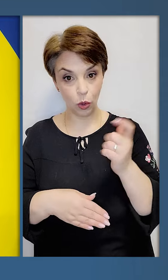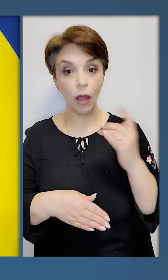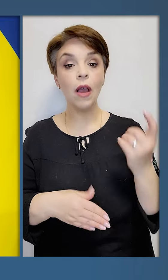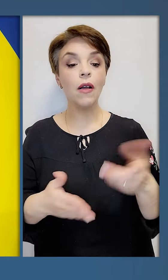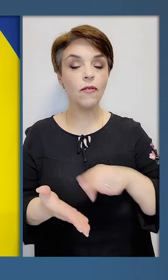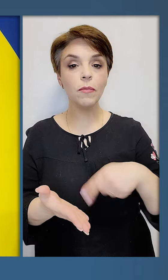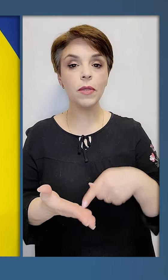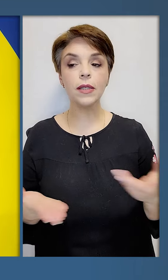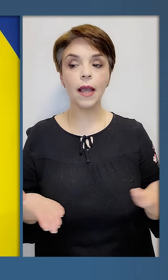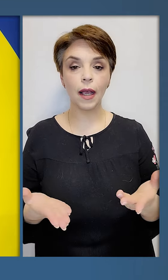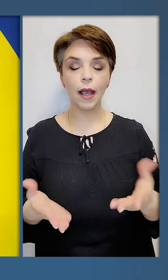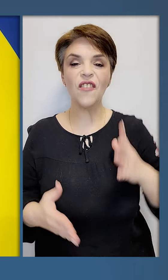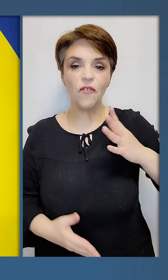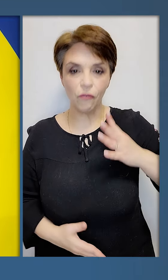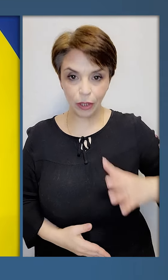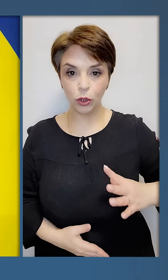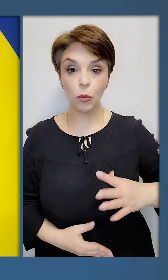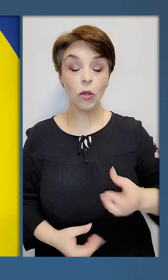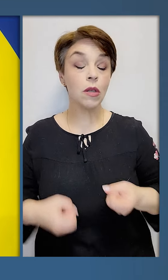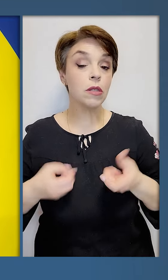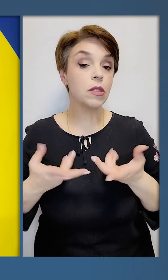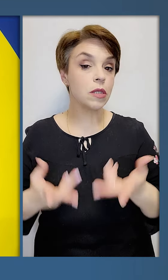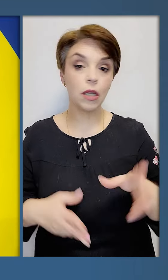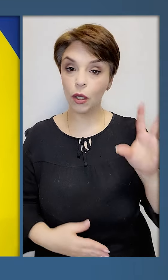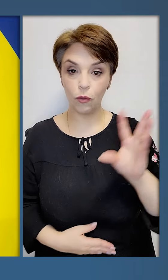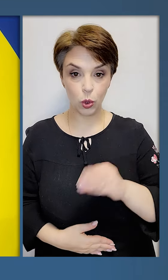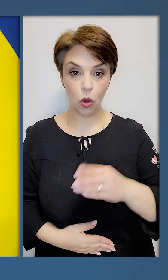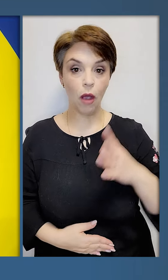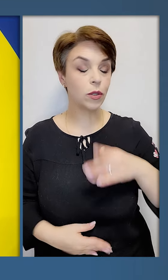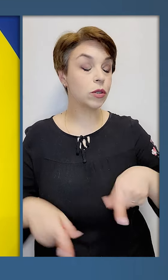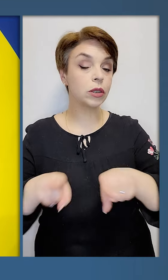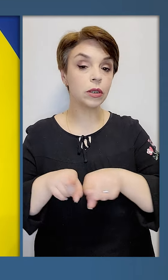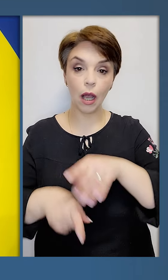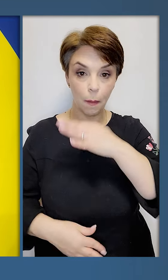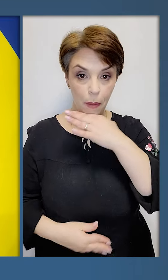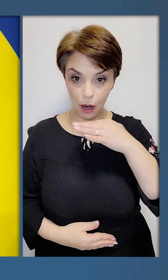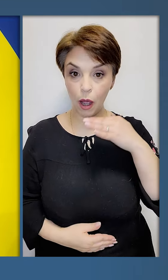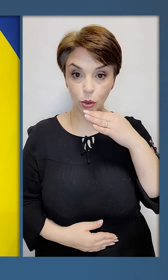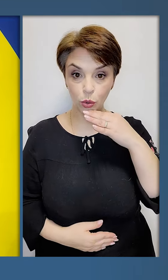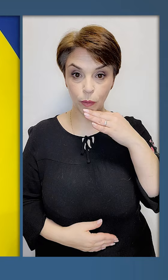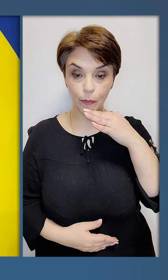місті, яке витримало стільки всього, витримало вже так багато